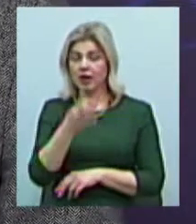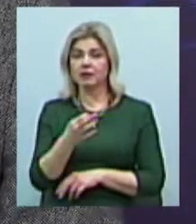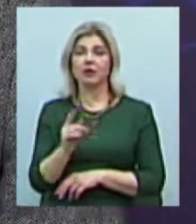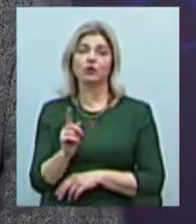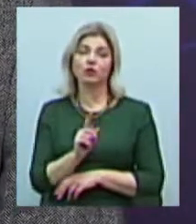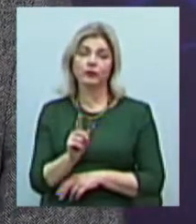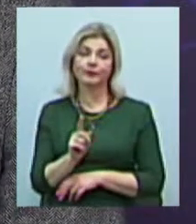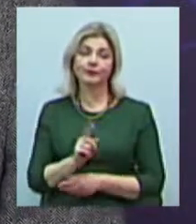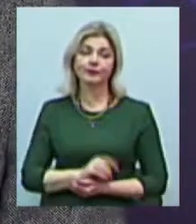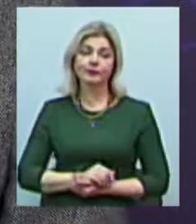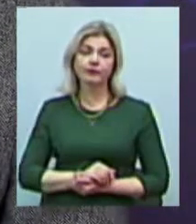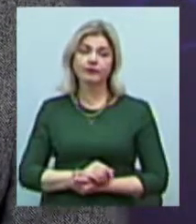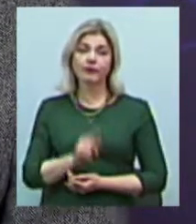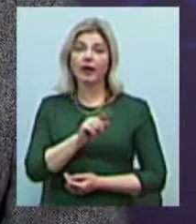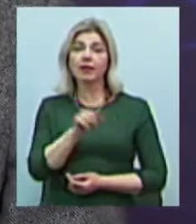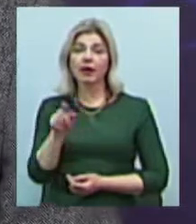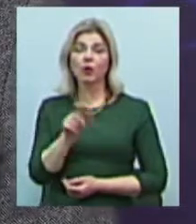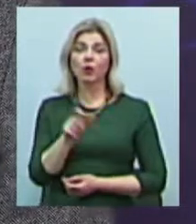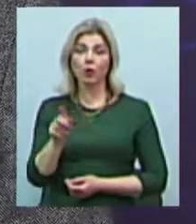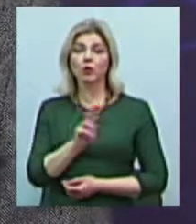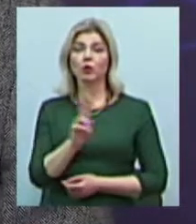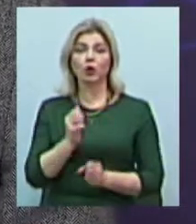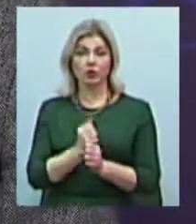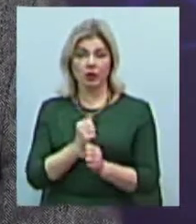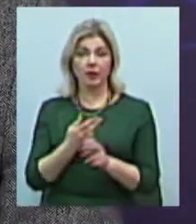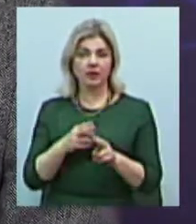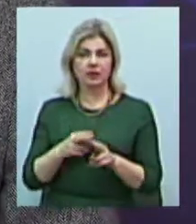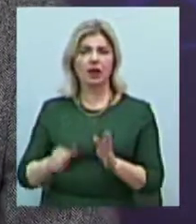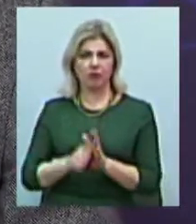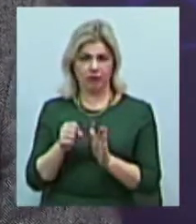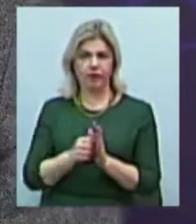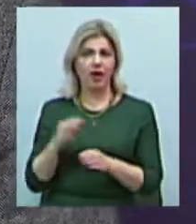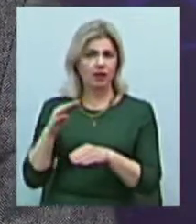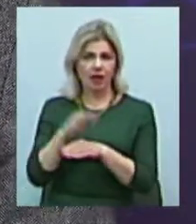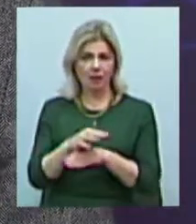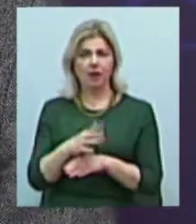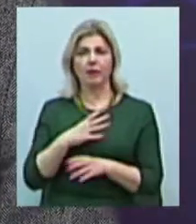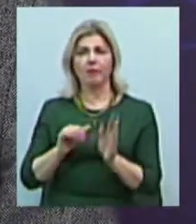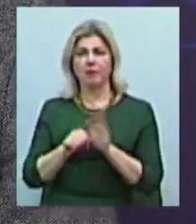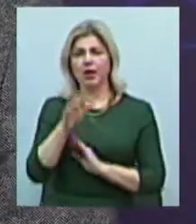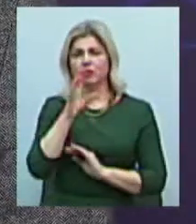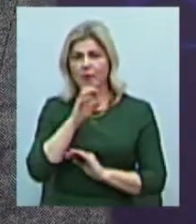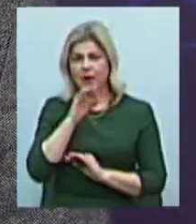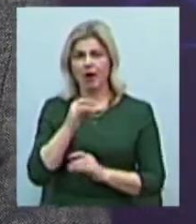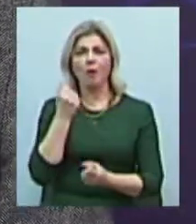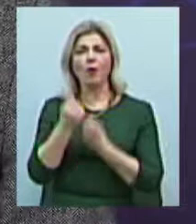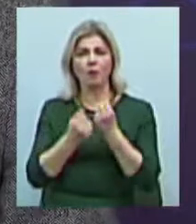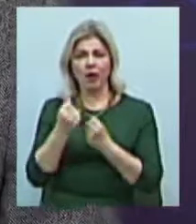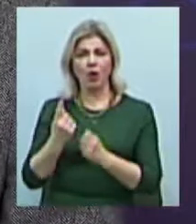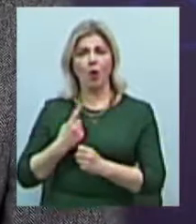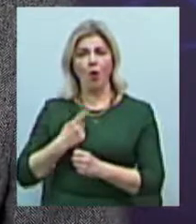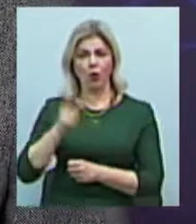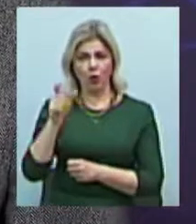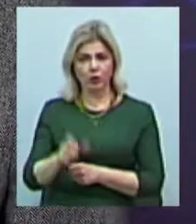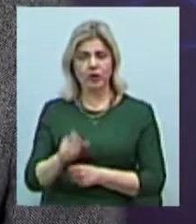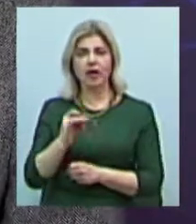що ті люди, які зробили цей розбійний напад, спочатку потравили собак, побили охоронця, зв'язали і